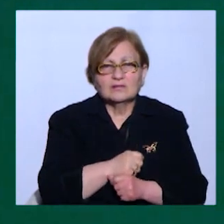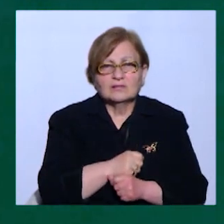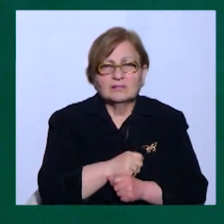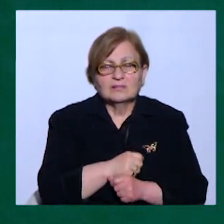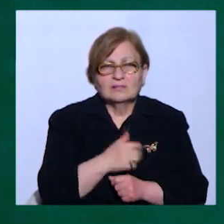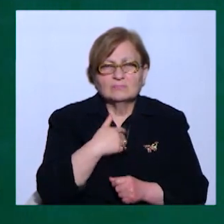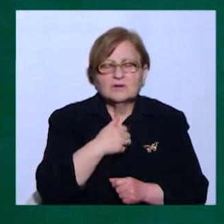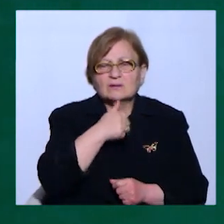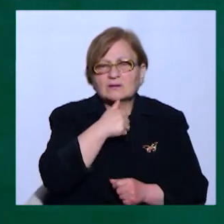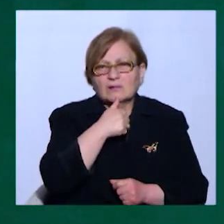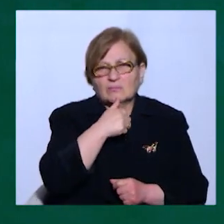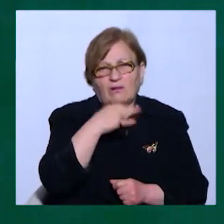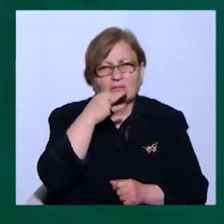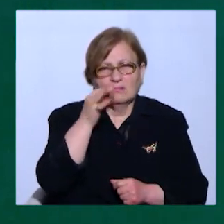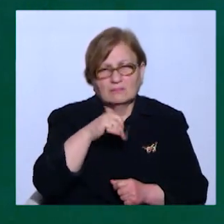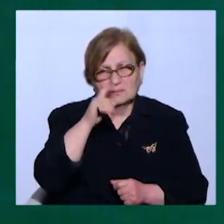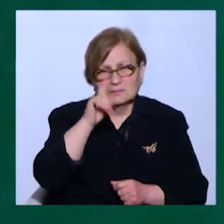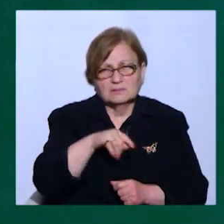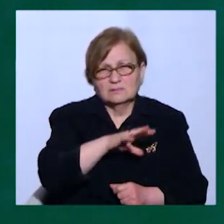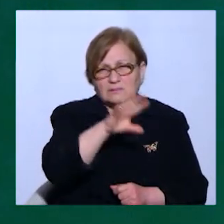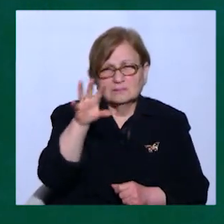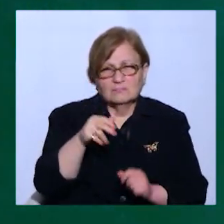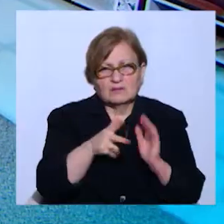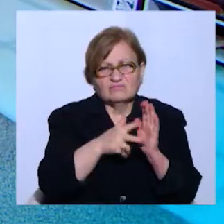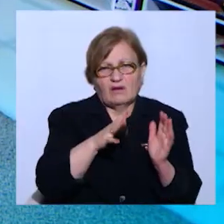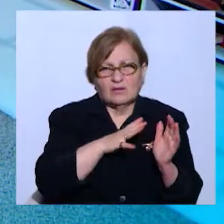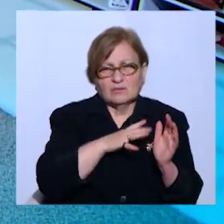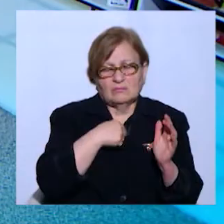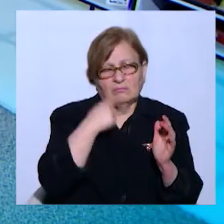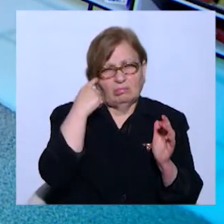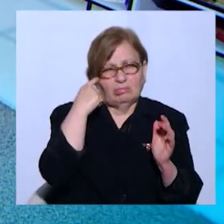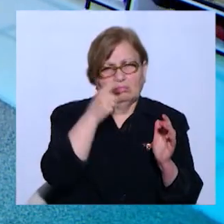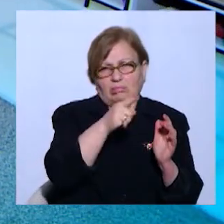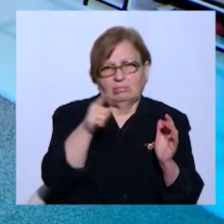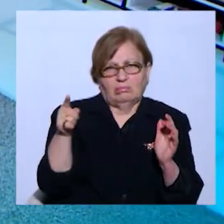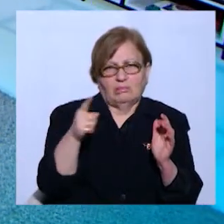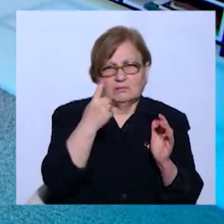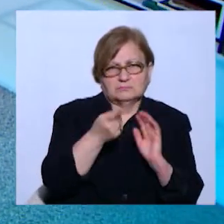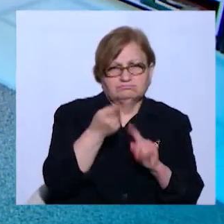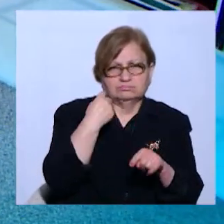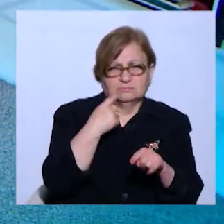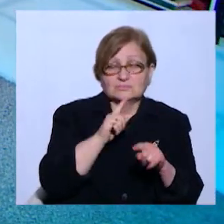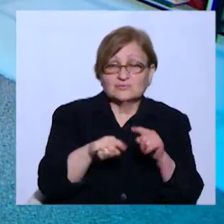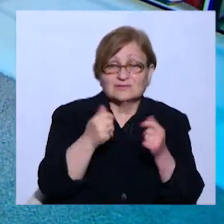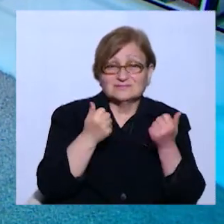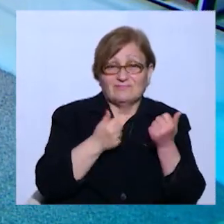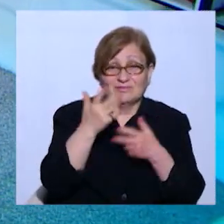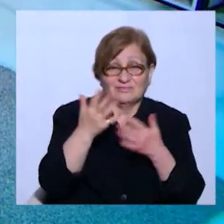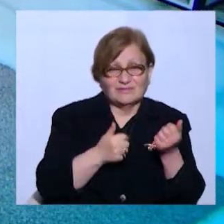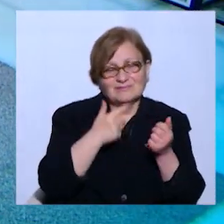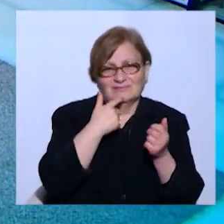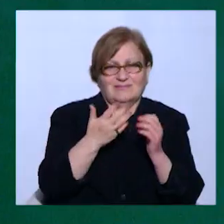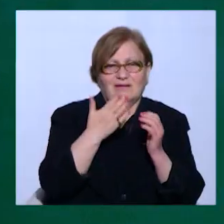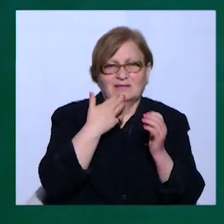გამოცდილებიდან გეოვნებით ჩემი. ნახე რომ 8 იყო და 8 ვე ამოვწერე. აი და უცებ ამომივარდა 18 17 რომელიც უნდა დამეწერა